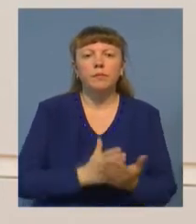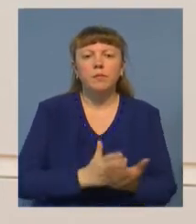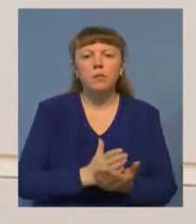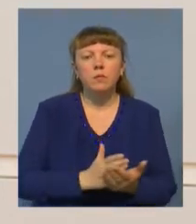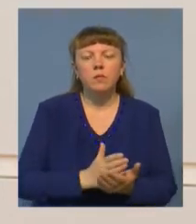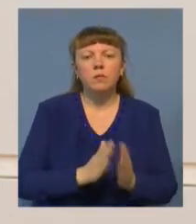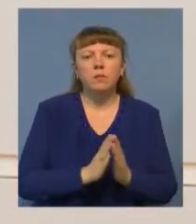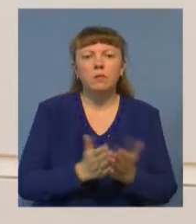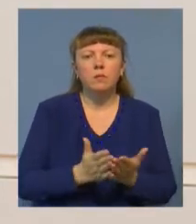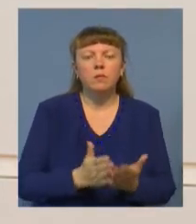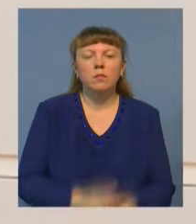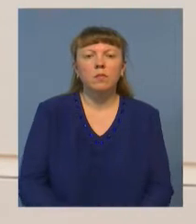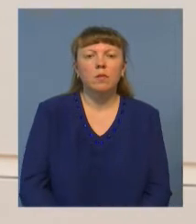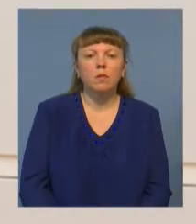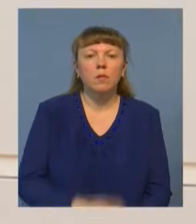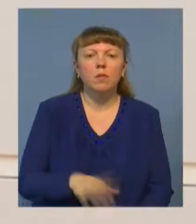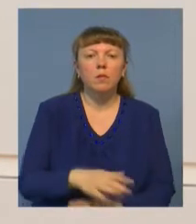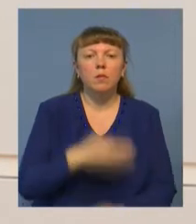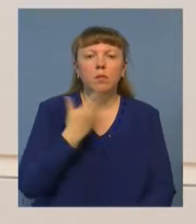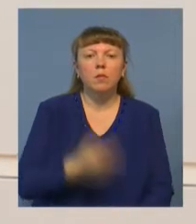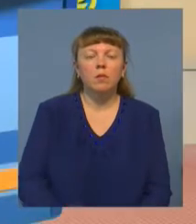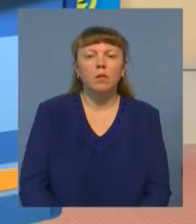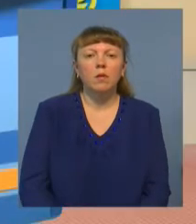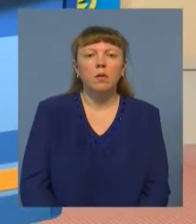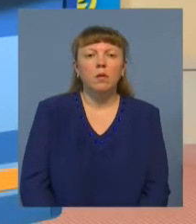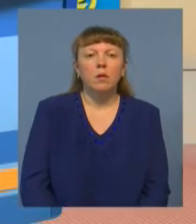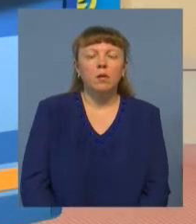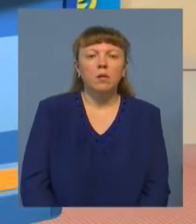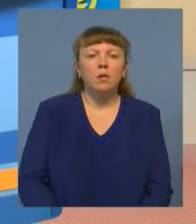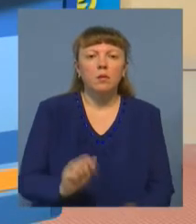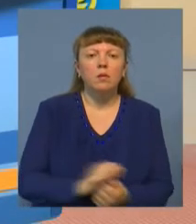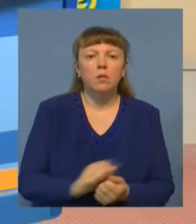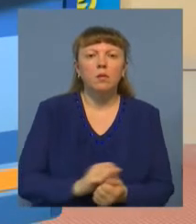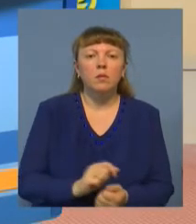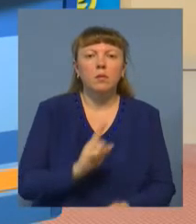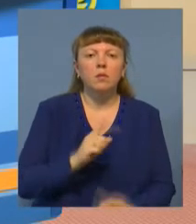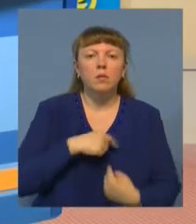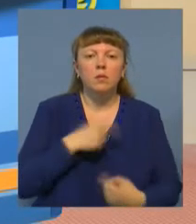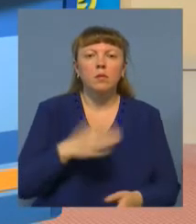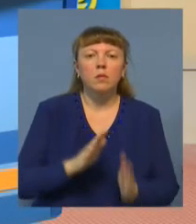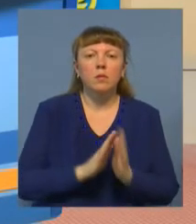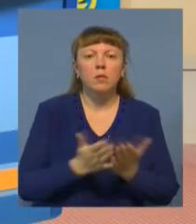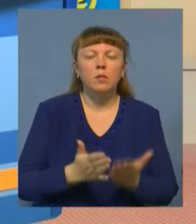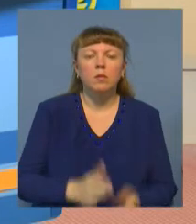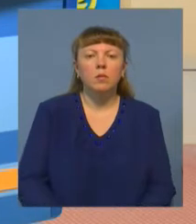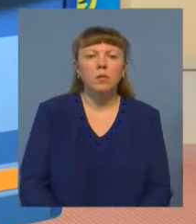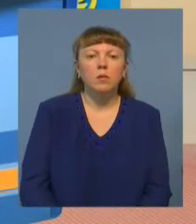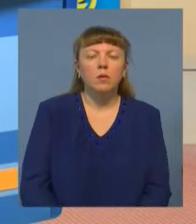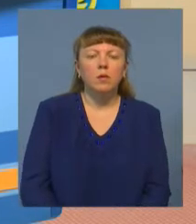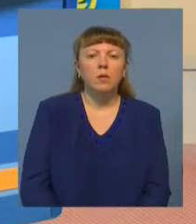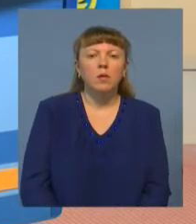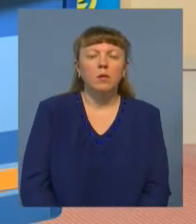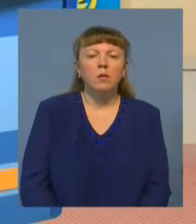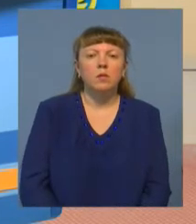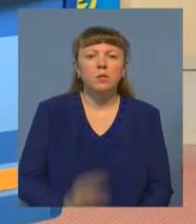трудовой книжкой, а при ее отсутствии иными документами, либо трудовая книжка или